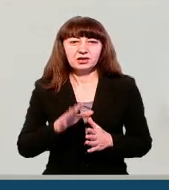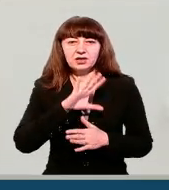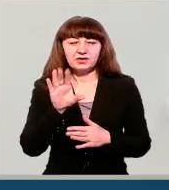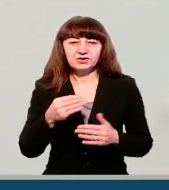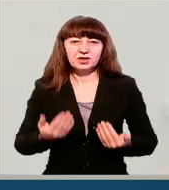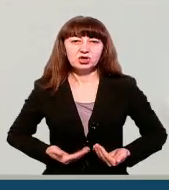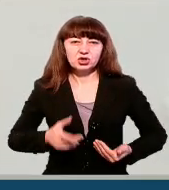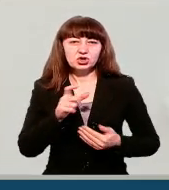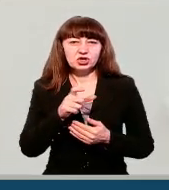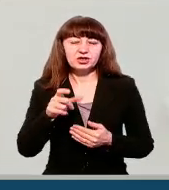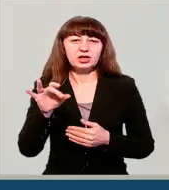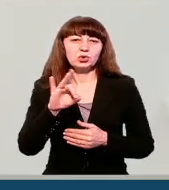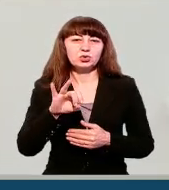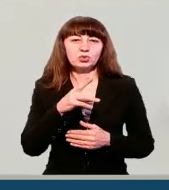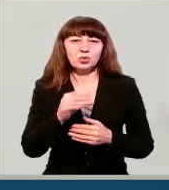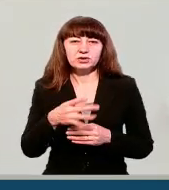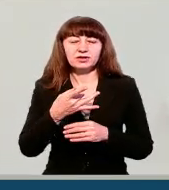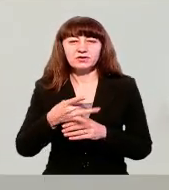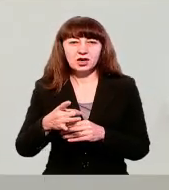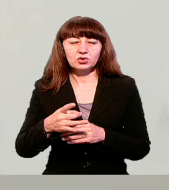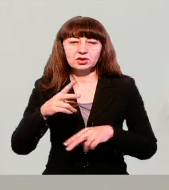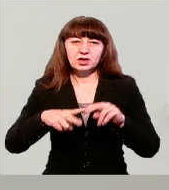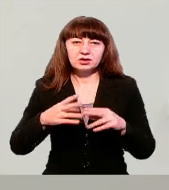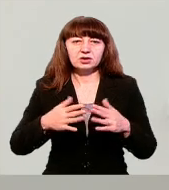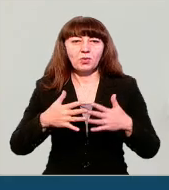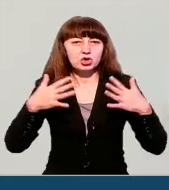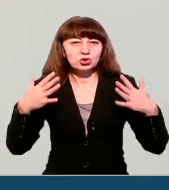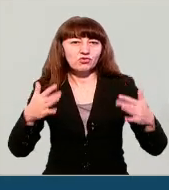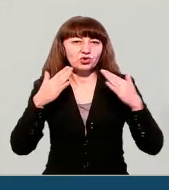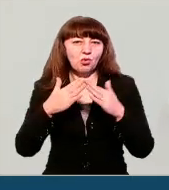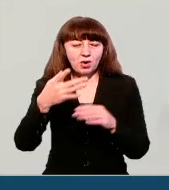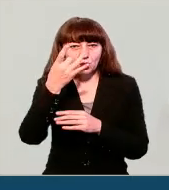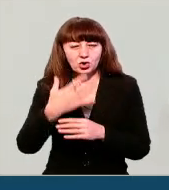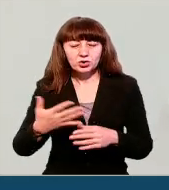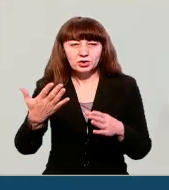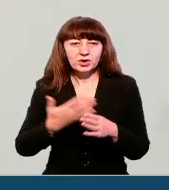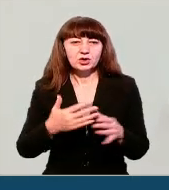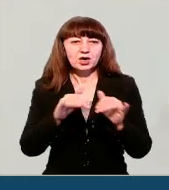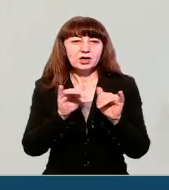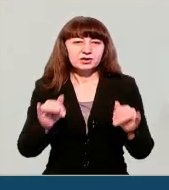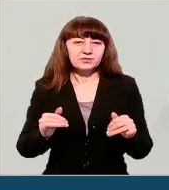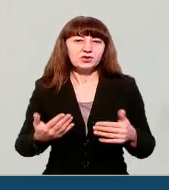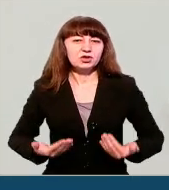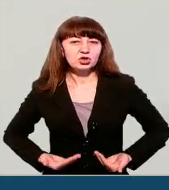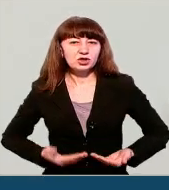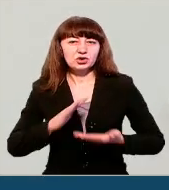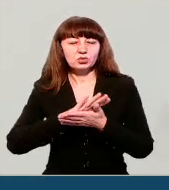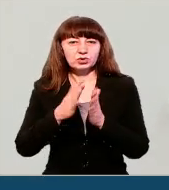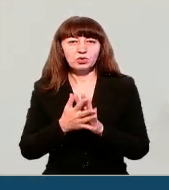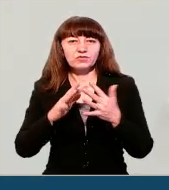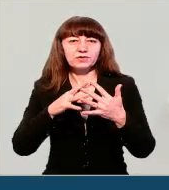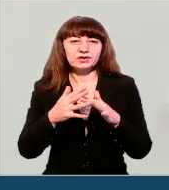мәдениет сарайы салынғанға, халықтың уақытын өткізетін, мұны жұмыстан кейін келіп,